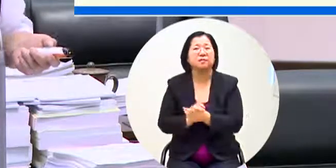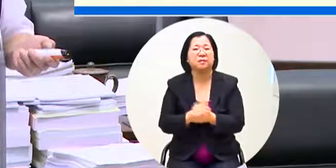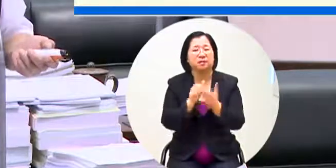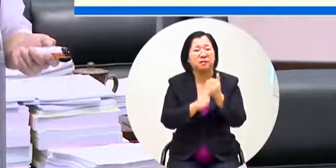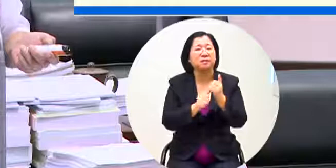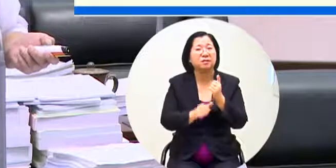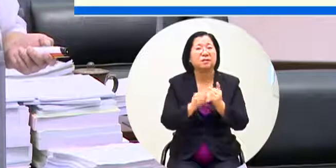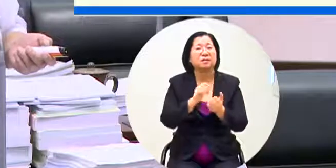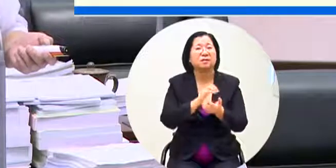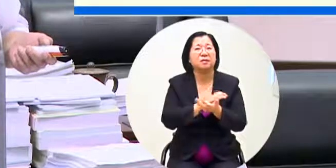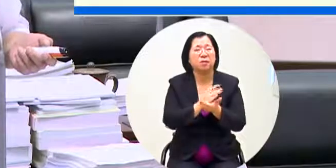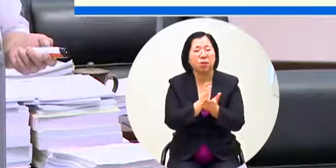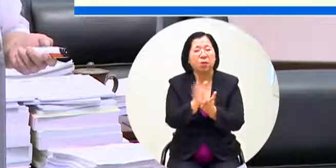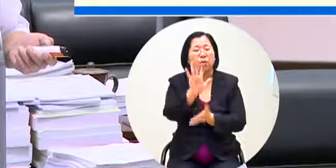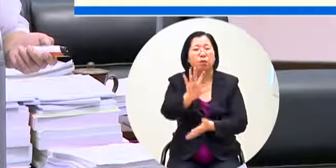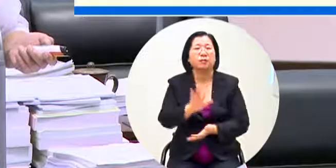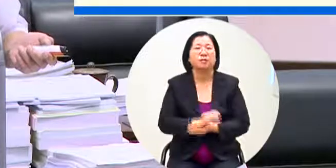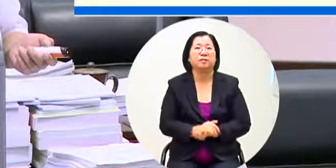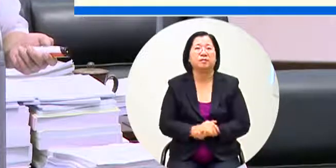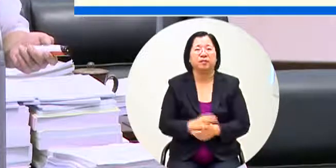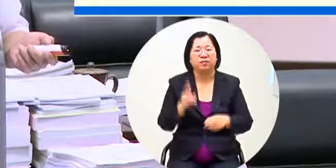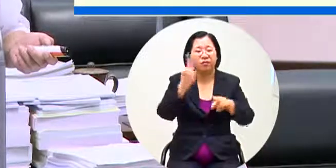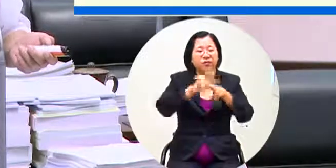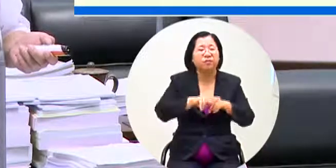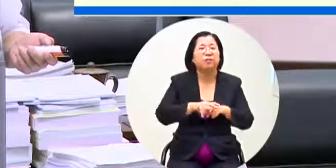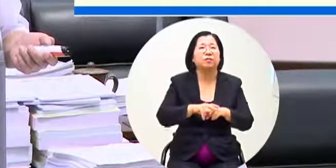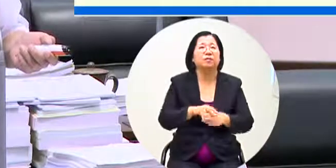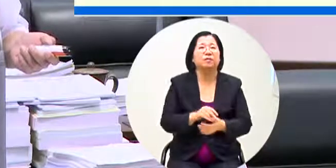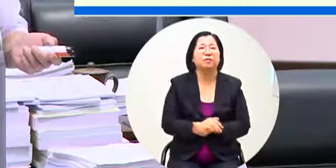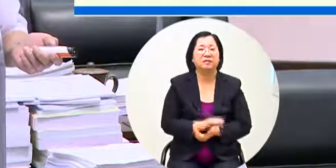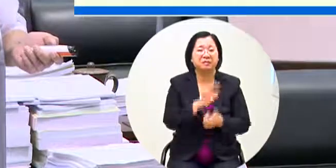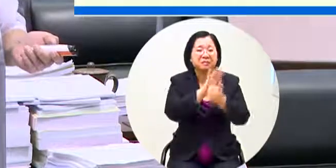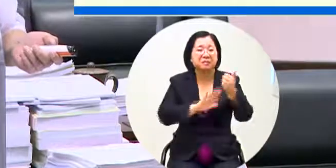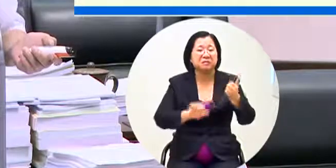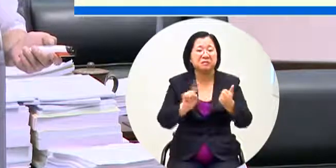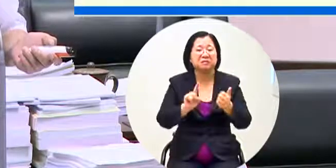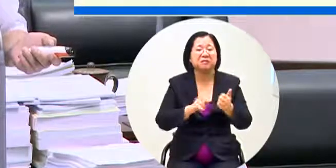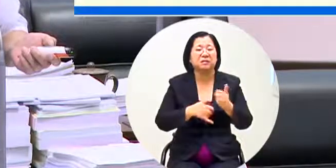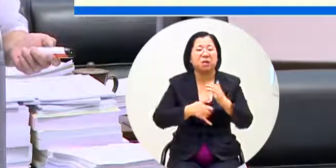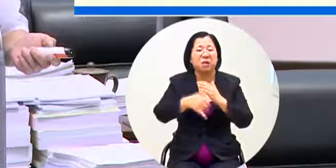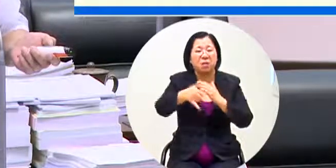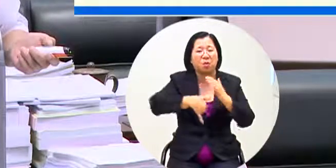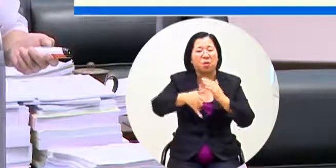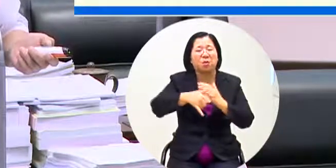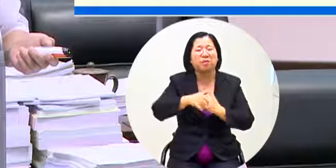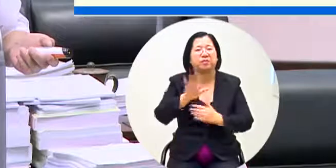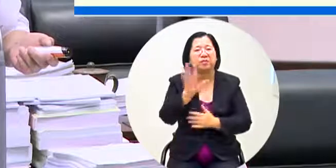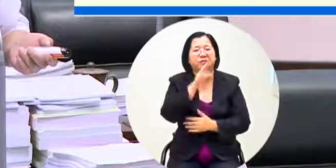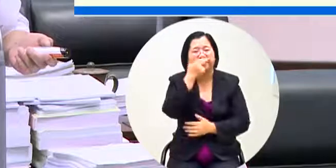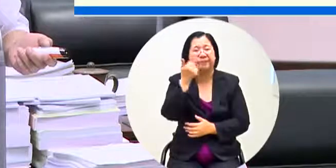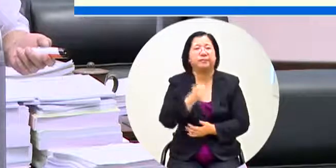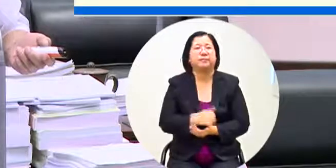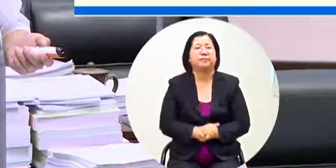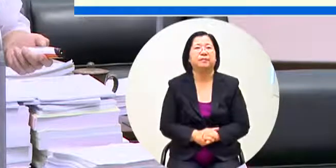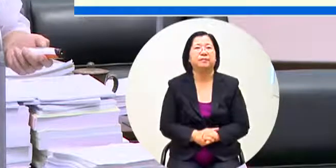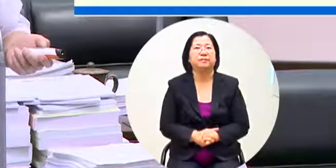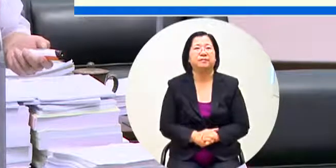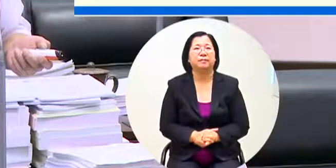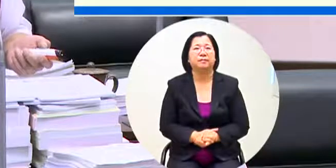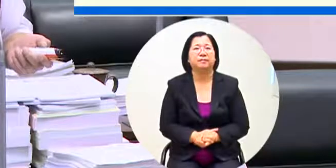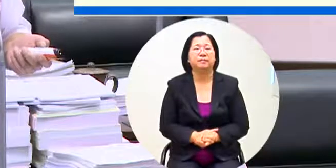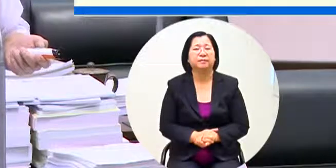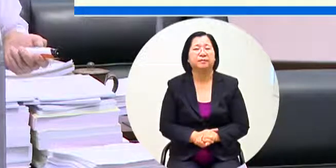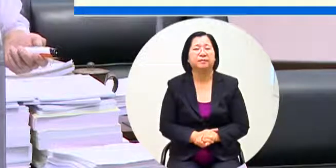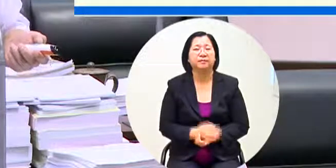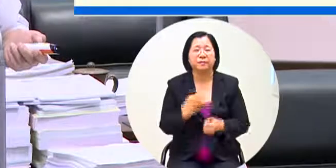封起来，造成因诶，即个出入诶，即个无方便啦吼。第五就是讲，四米道路应该啦吼，